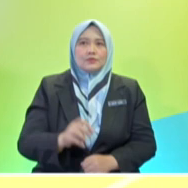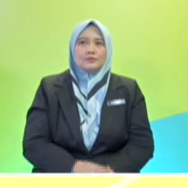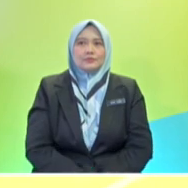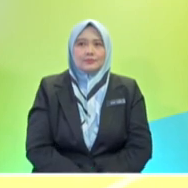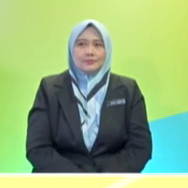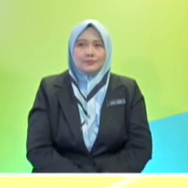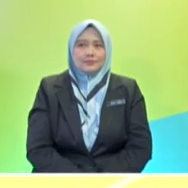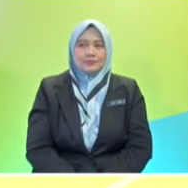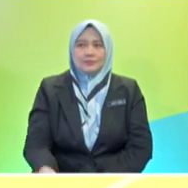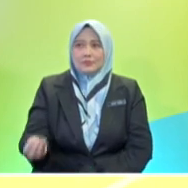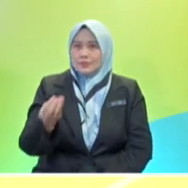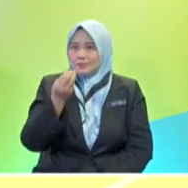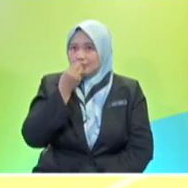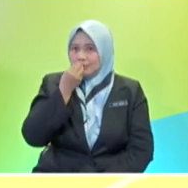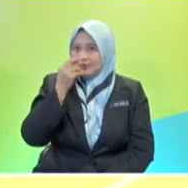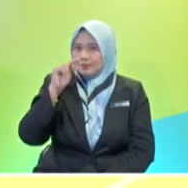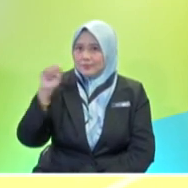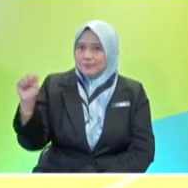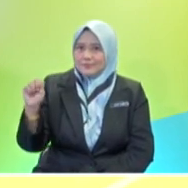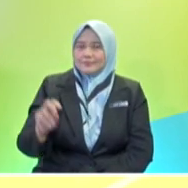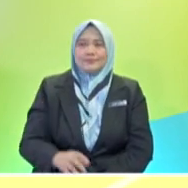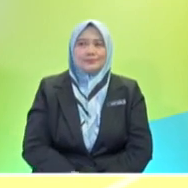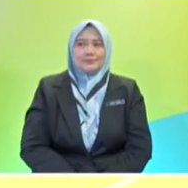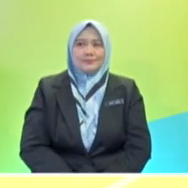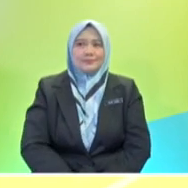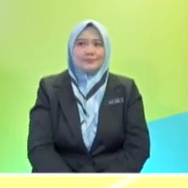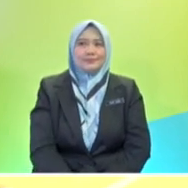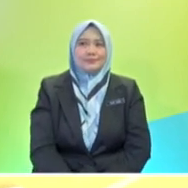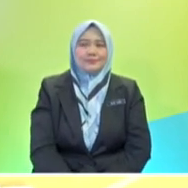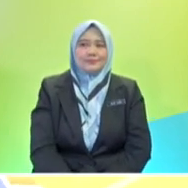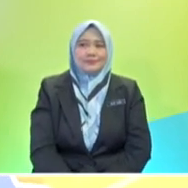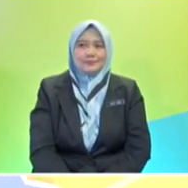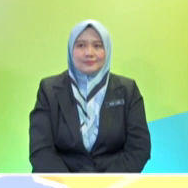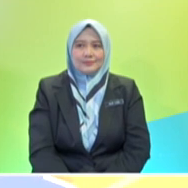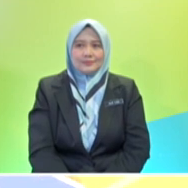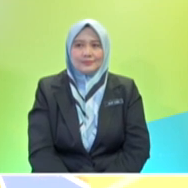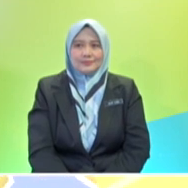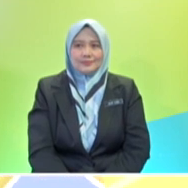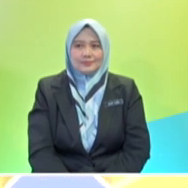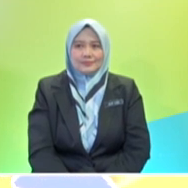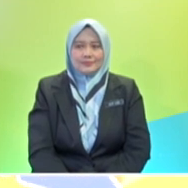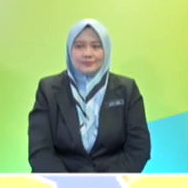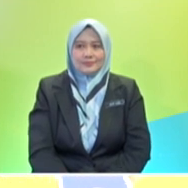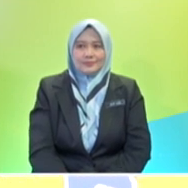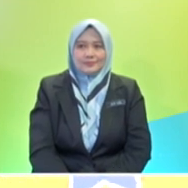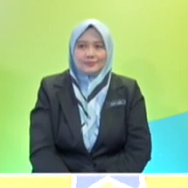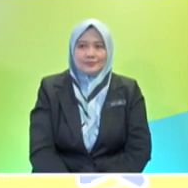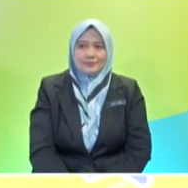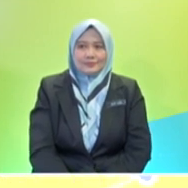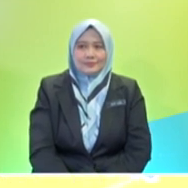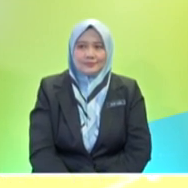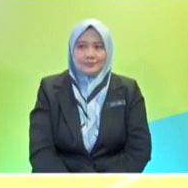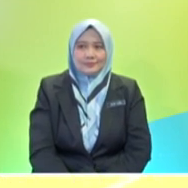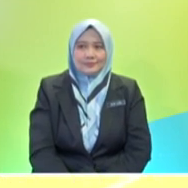Makanan. Makanan. Ha, eja makanan kumpulan bersih. Ha, sila